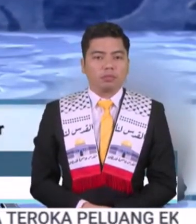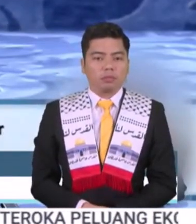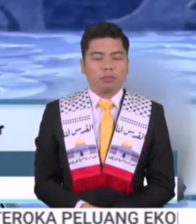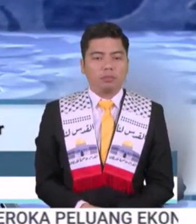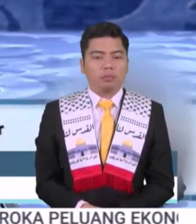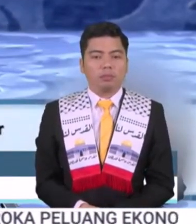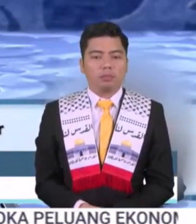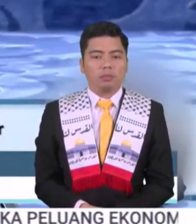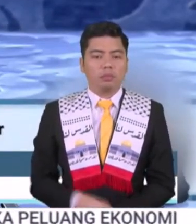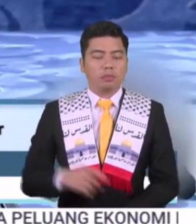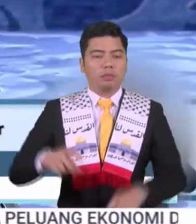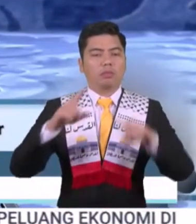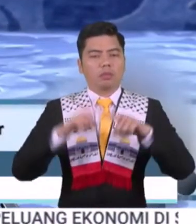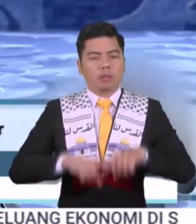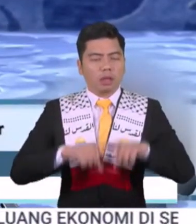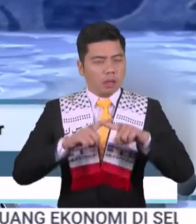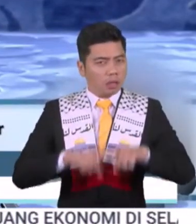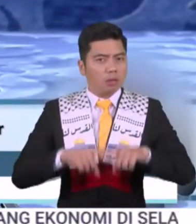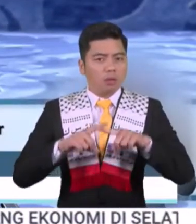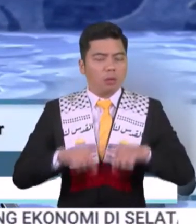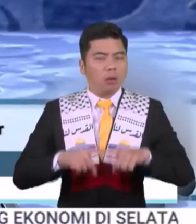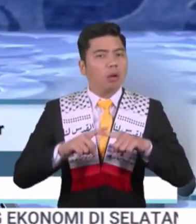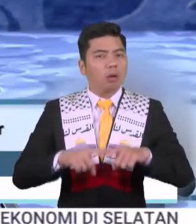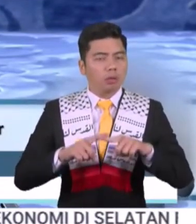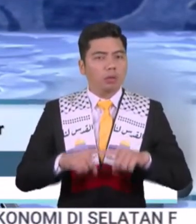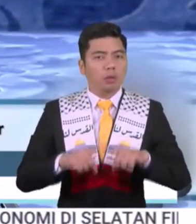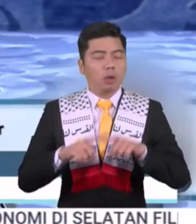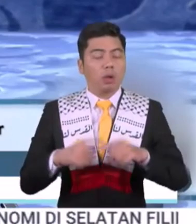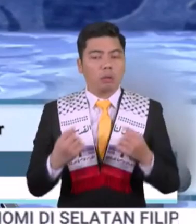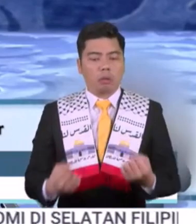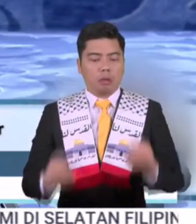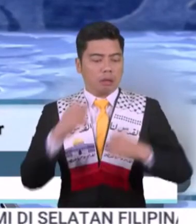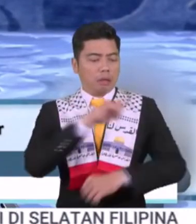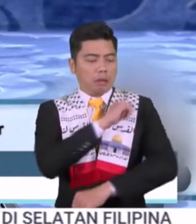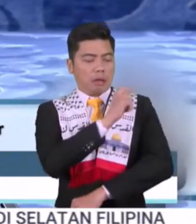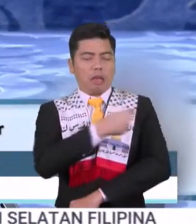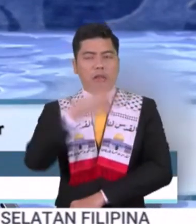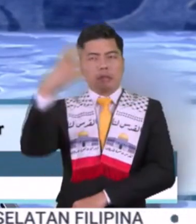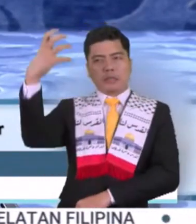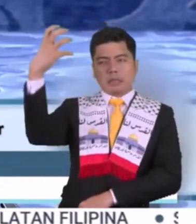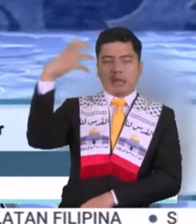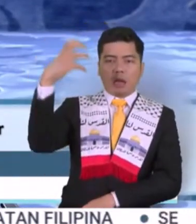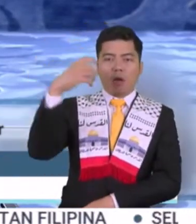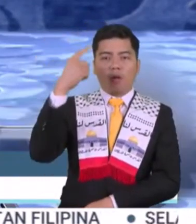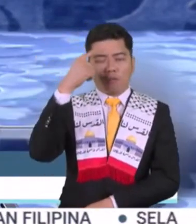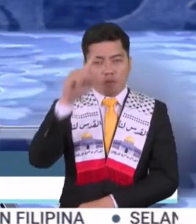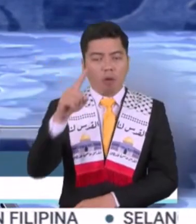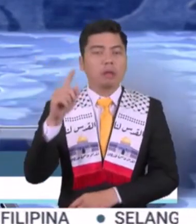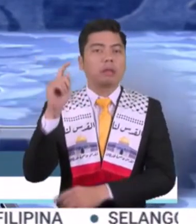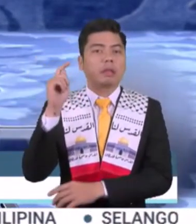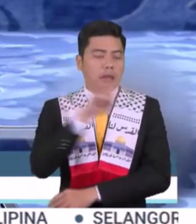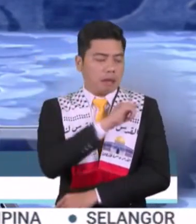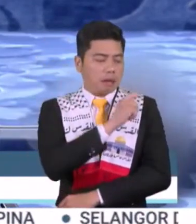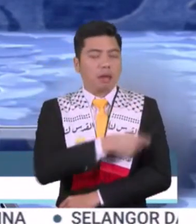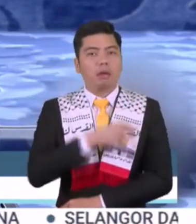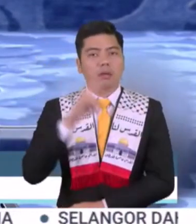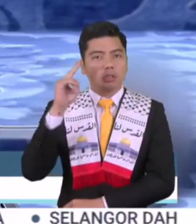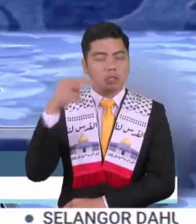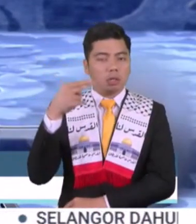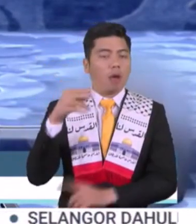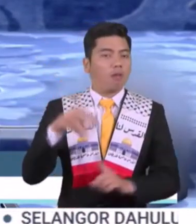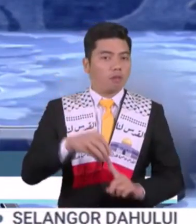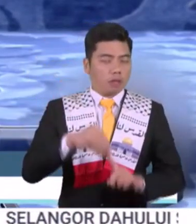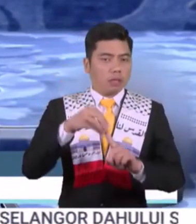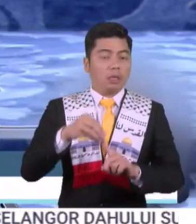Dia akan bergantung kepada kekuatan tenaga solar sebagai sumber tenaga hijau utama. Dan